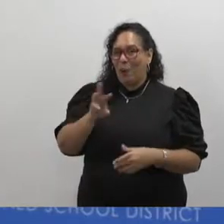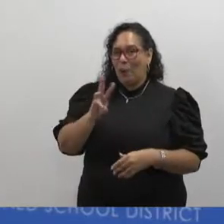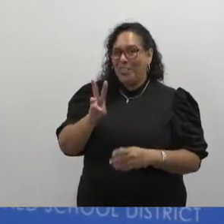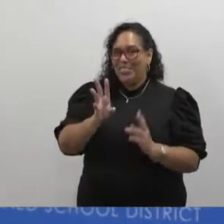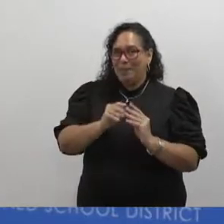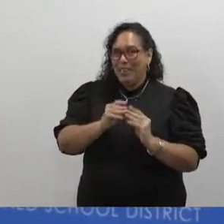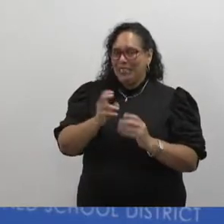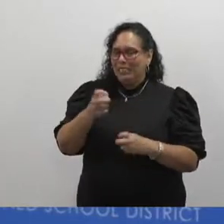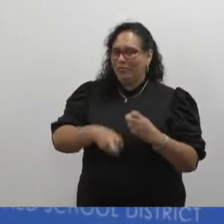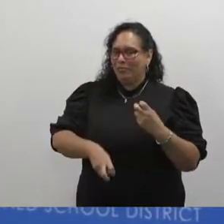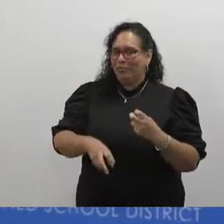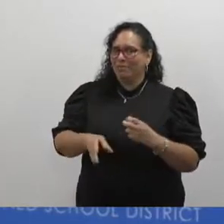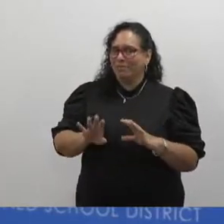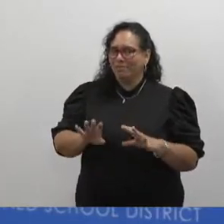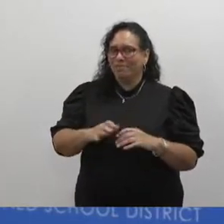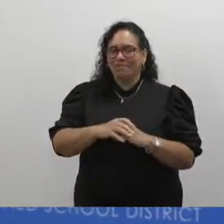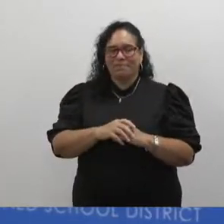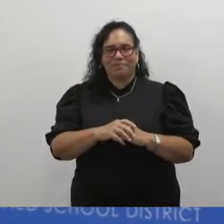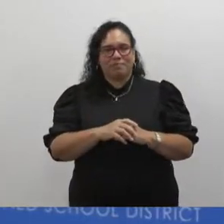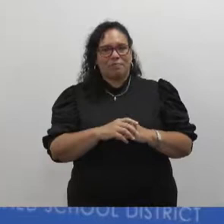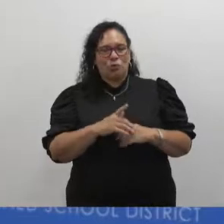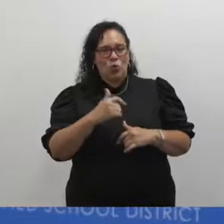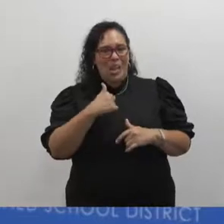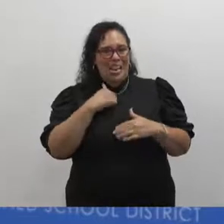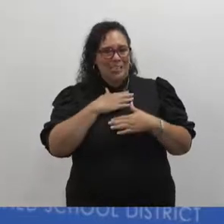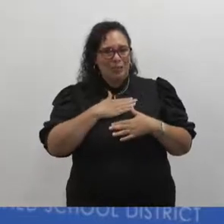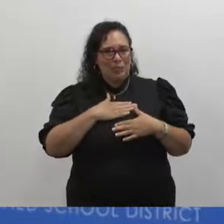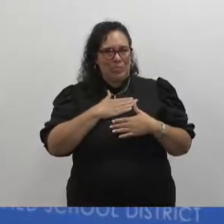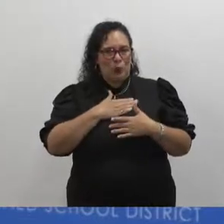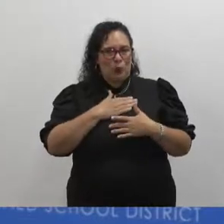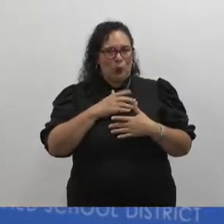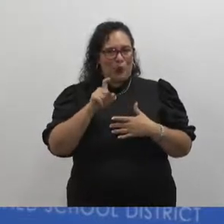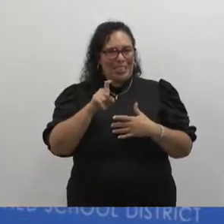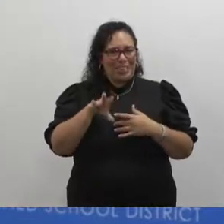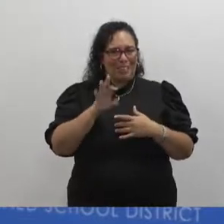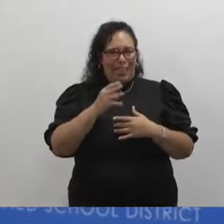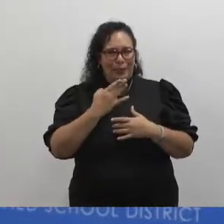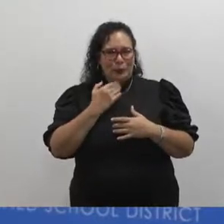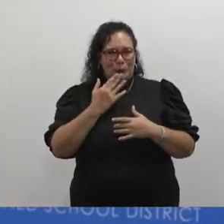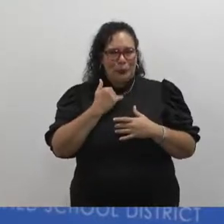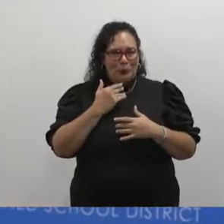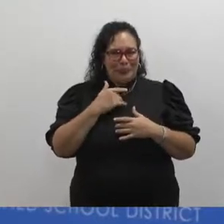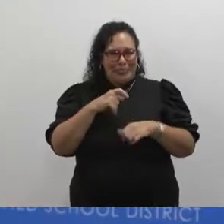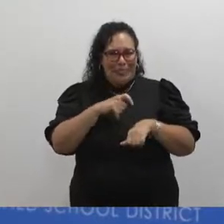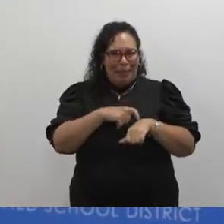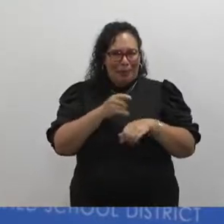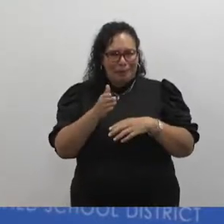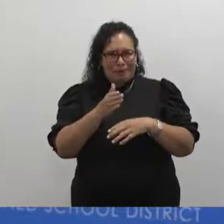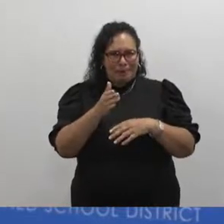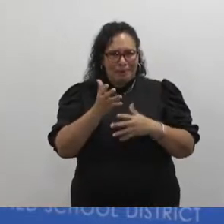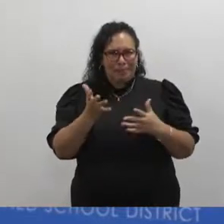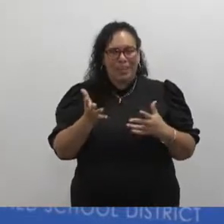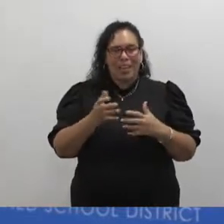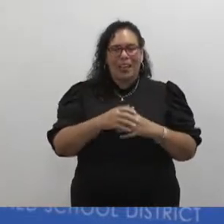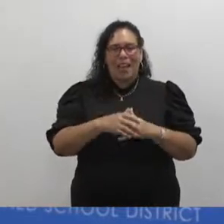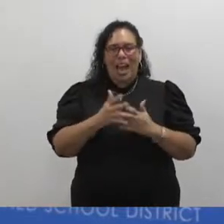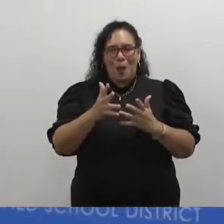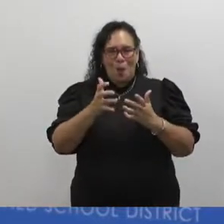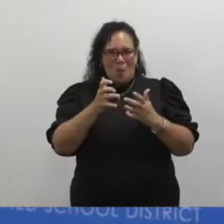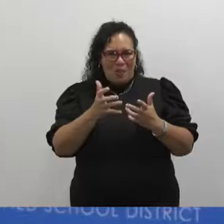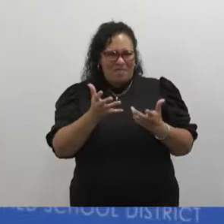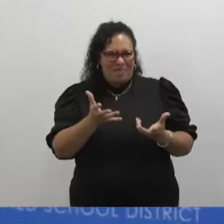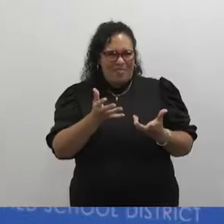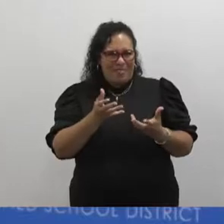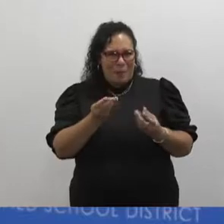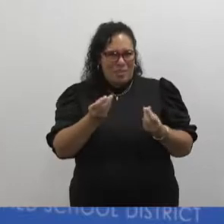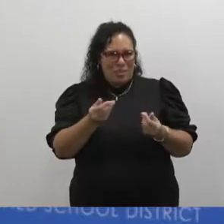Dương nó khơi thà mà thằng ngày sọc mà tất môn có bán, rồi thằng ngày phổ hoa mà tất môn có bán này. Dương thở miên là ca nằm bây dương bực rục nìa